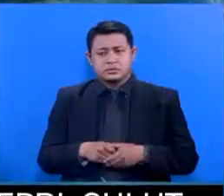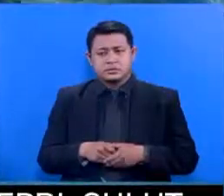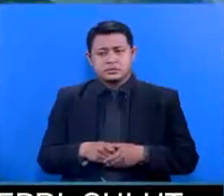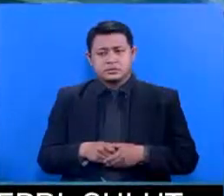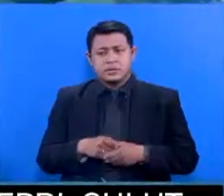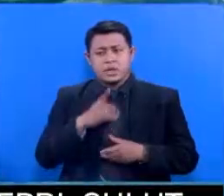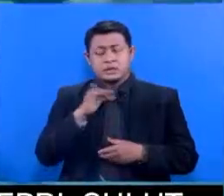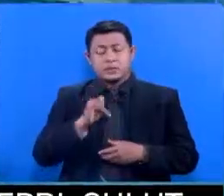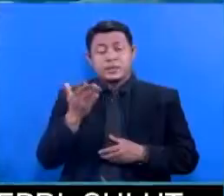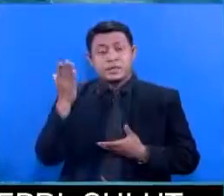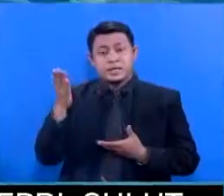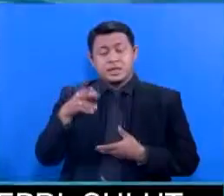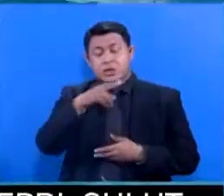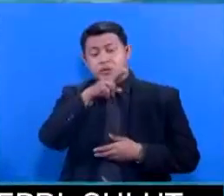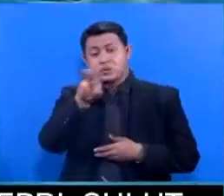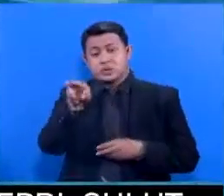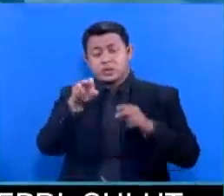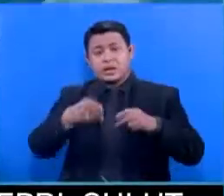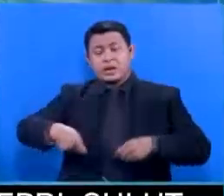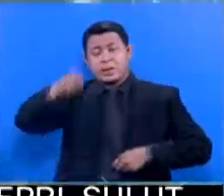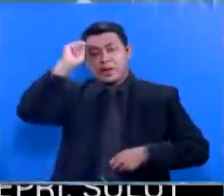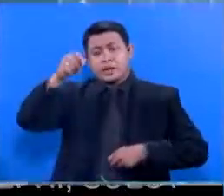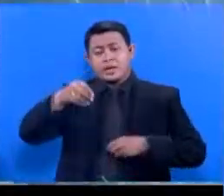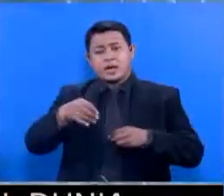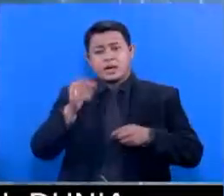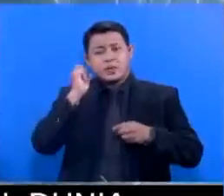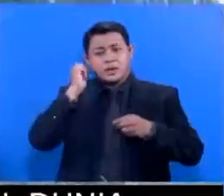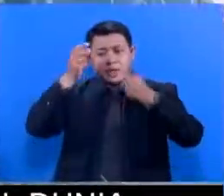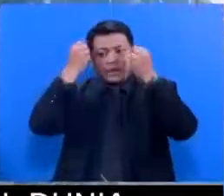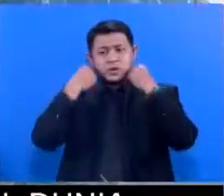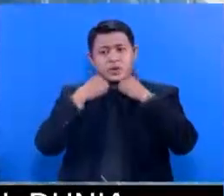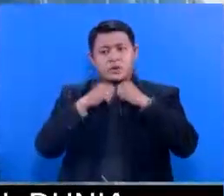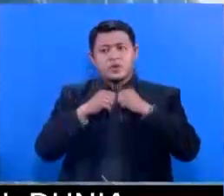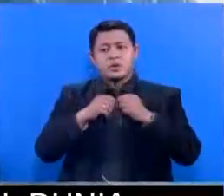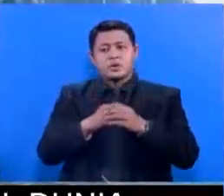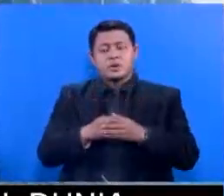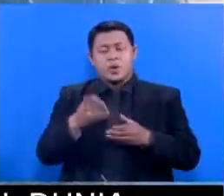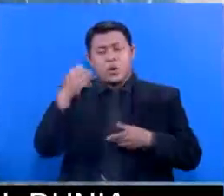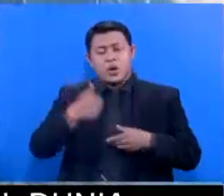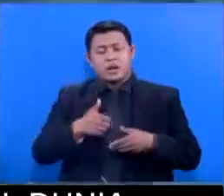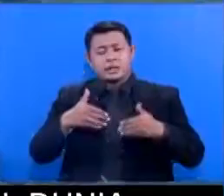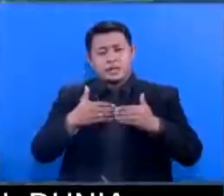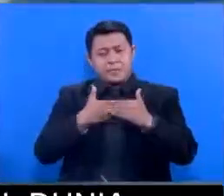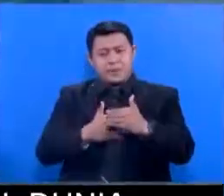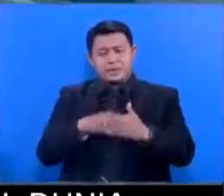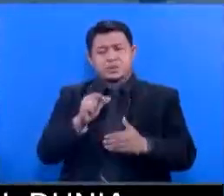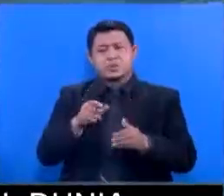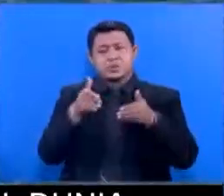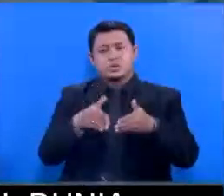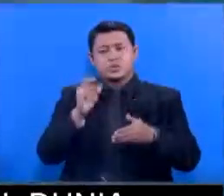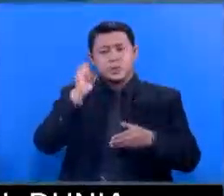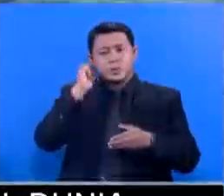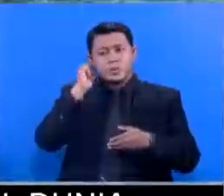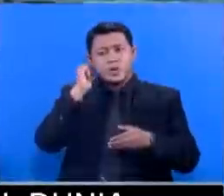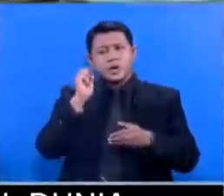seperti ini nih suasana pemandian hijaber pengunjungnya tentu saja terbatas khusus buat kaum perempuan